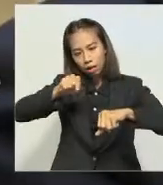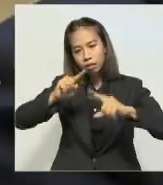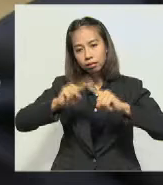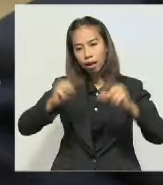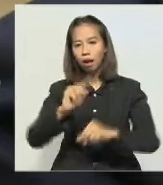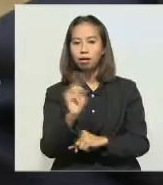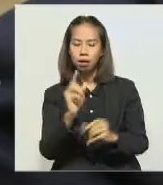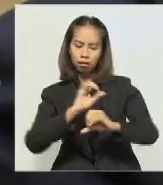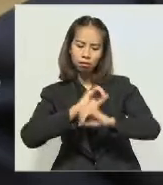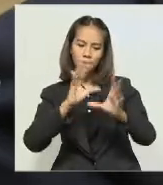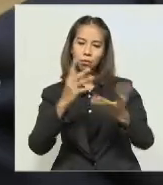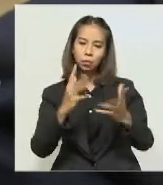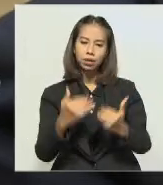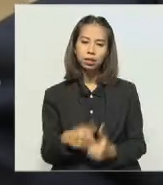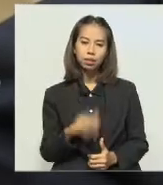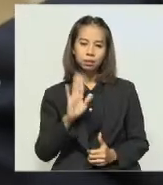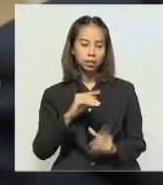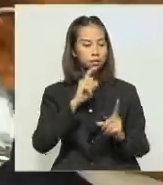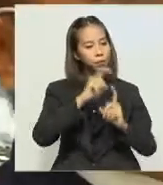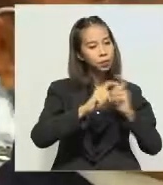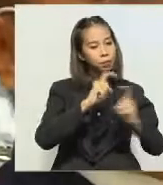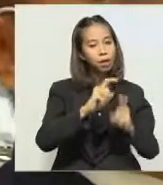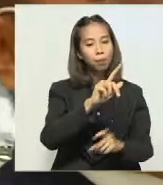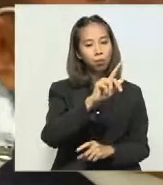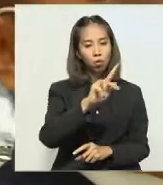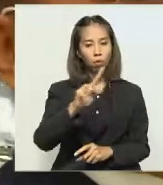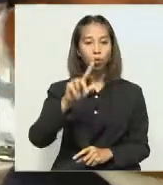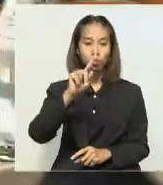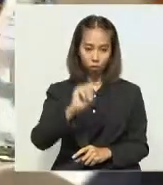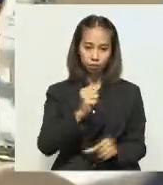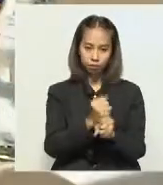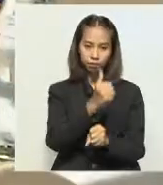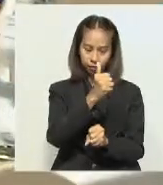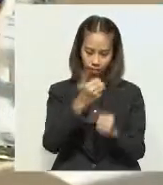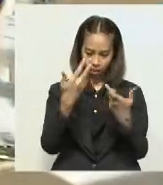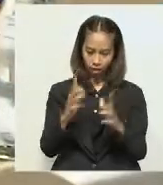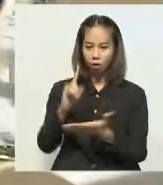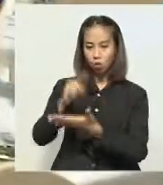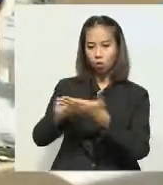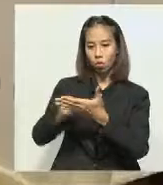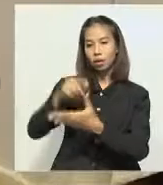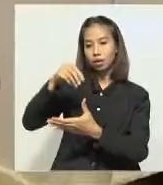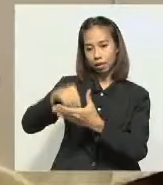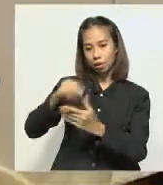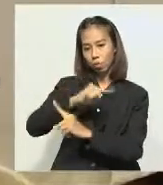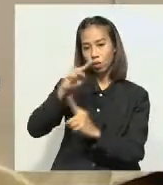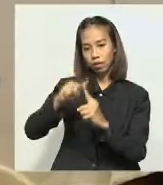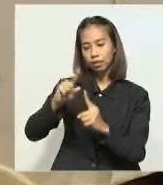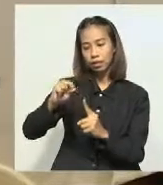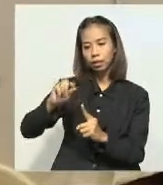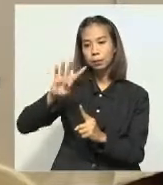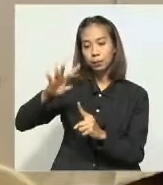ใดยังไม่ชัดเจนก็สามารถสอบถามมายังกกต.ได้ส่วนการจัดการเลือกตั้งยังคงเป็นวันที่24กุมภ